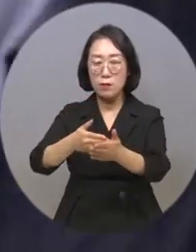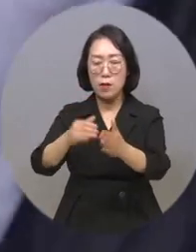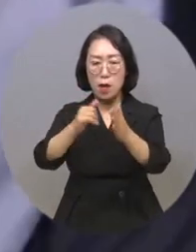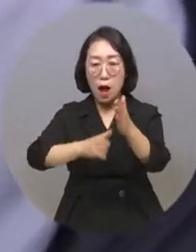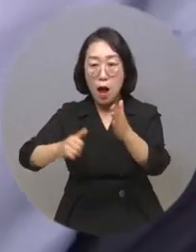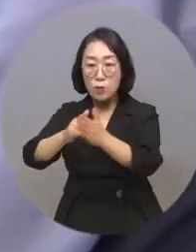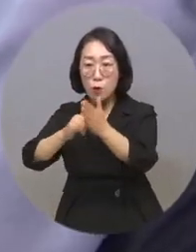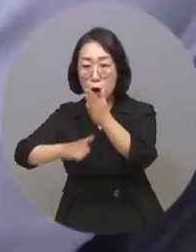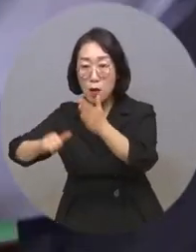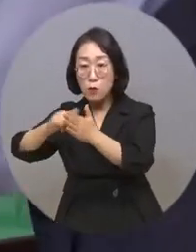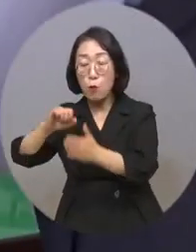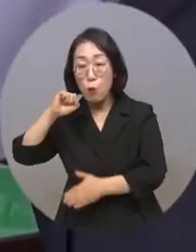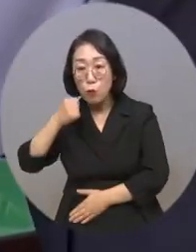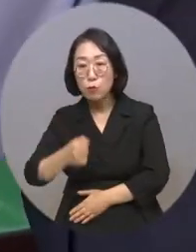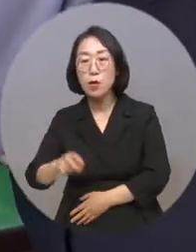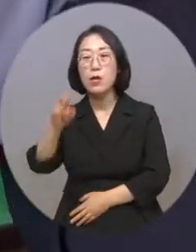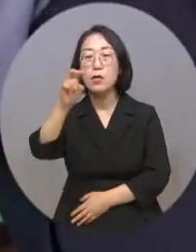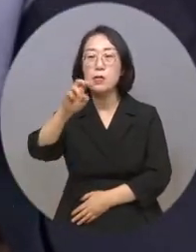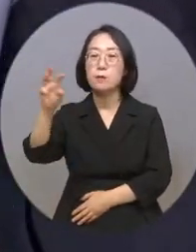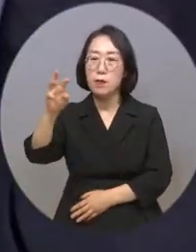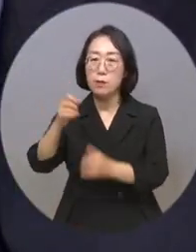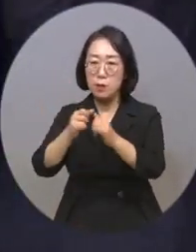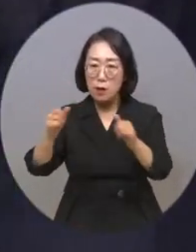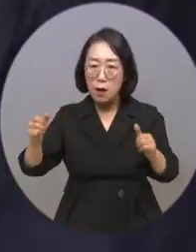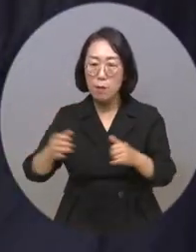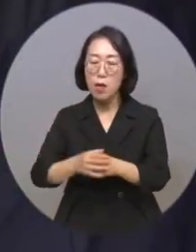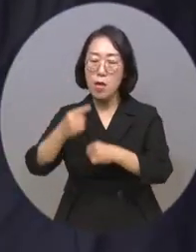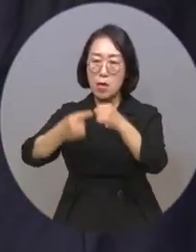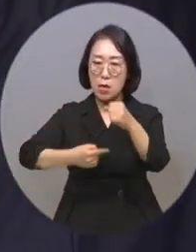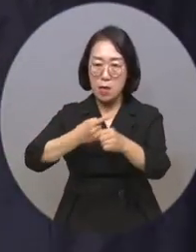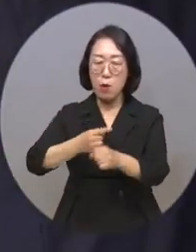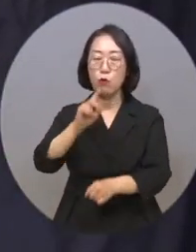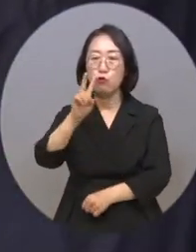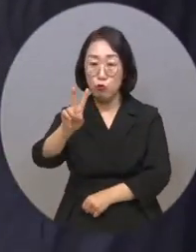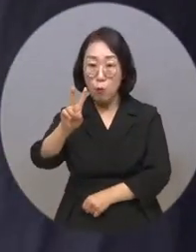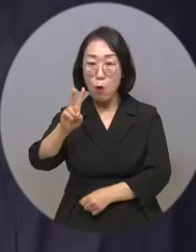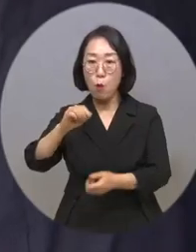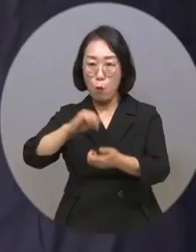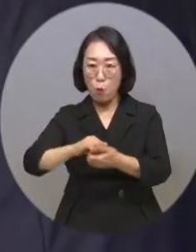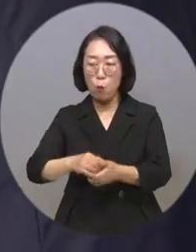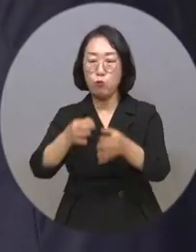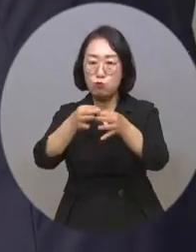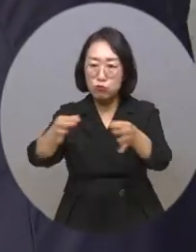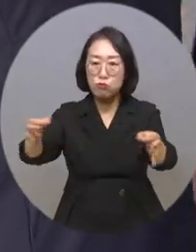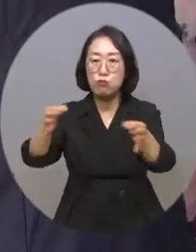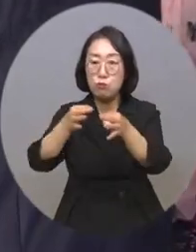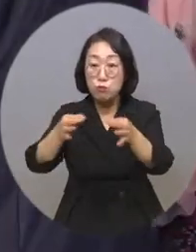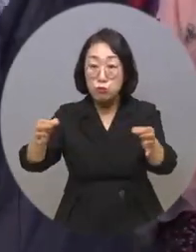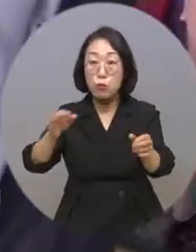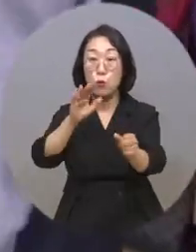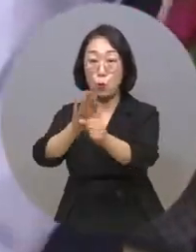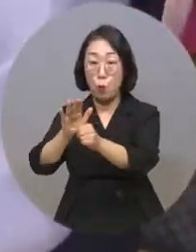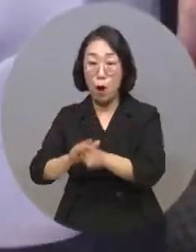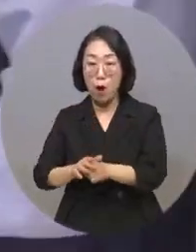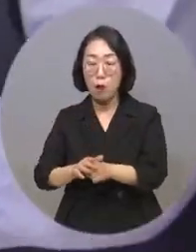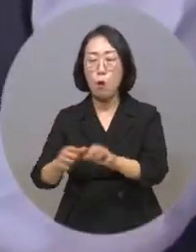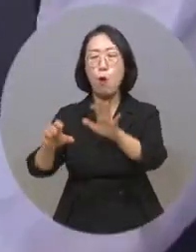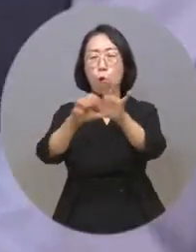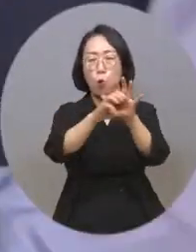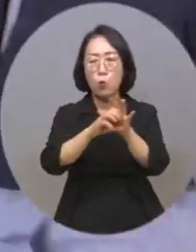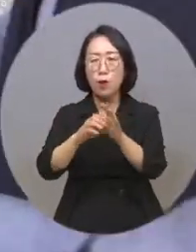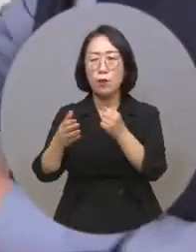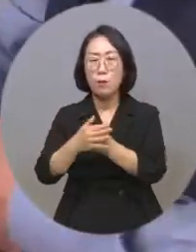가정 2, 30명에게 수정의 장학금을 매년 2회씩 전달하고 있으며 이번 연도는 코로나로 힘든